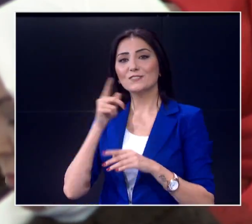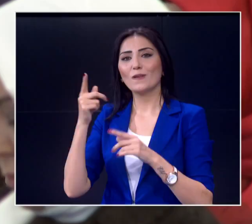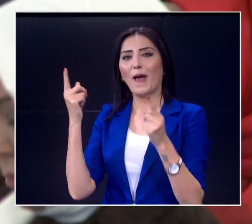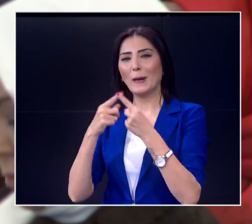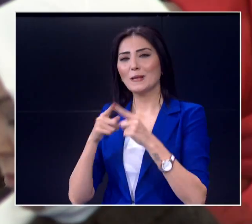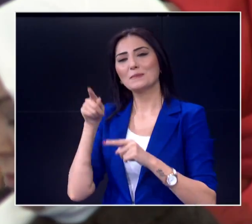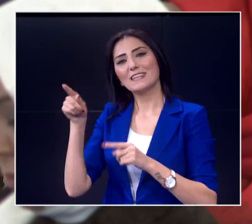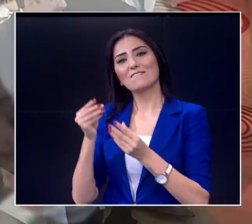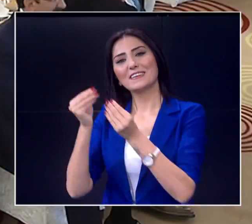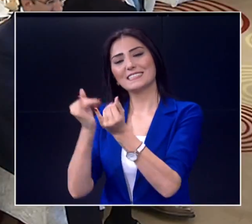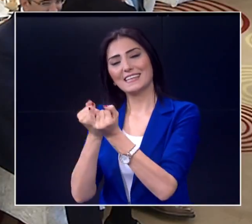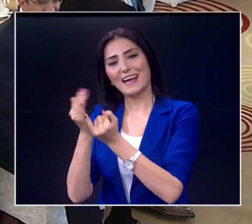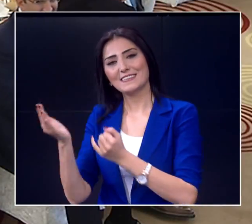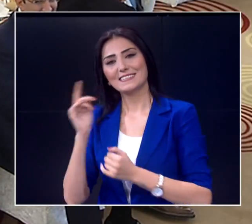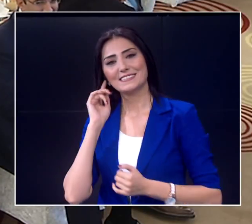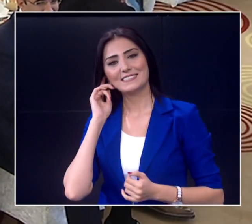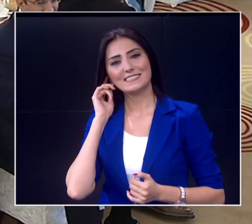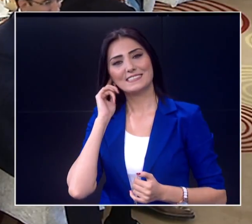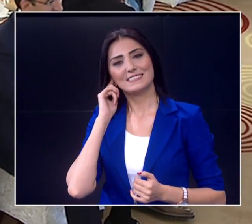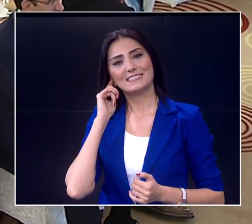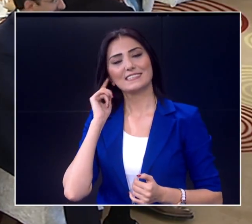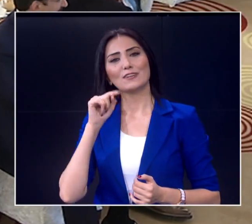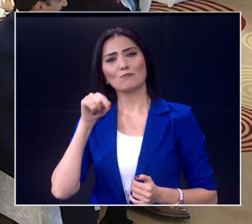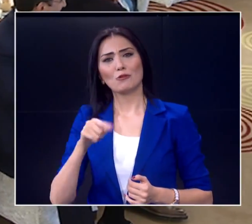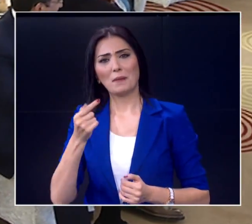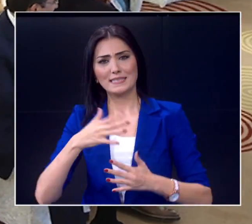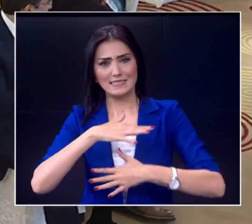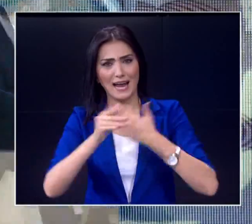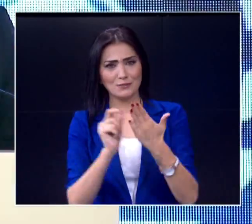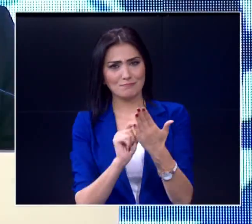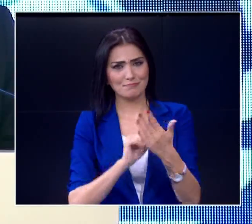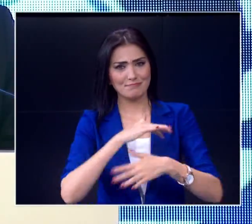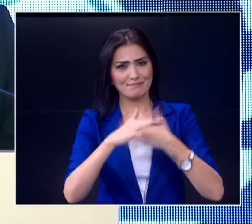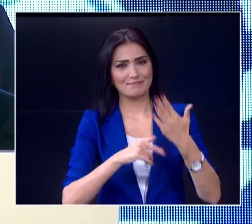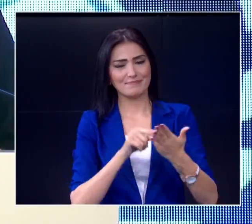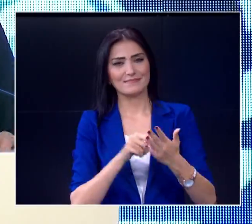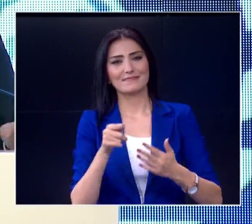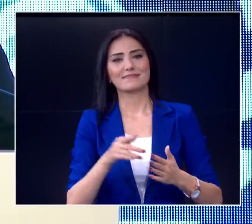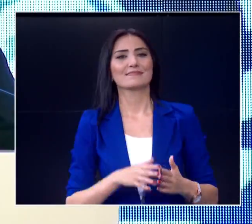sen verirsin kardeşim. Buradaki biraz karışık yazılmış da. Burada sorun